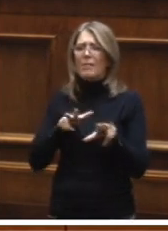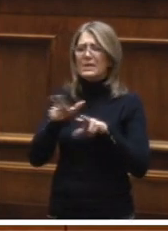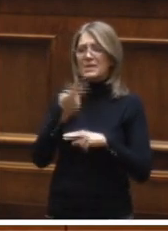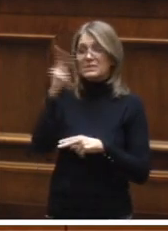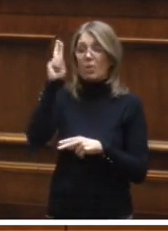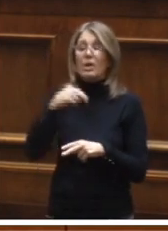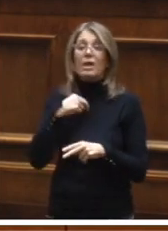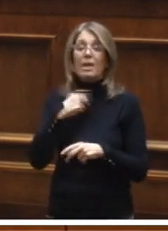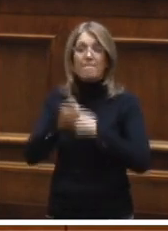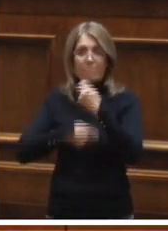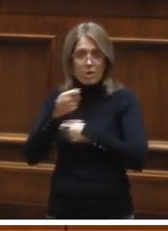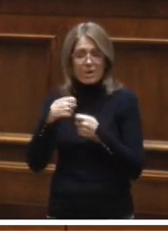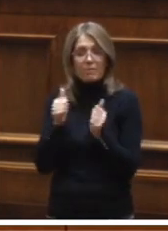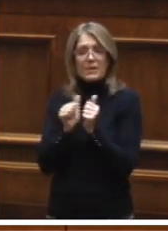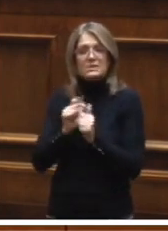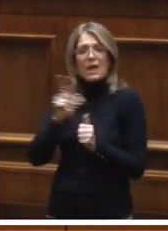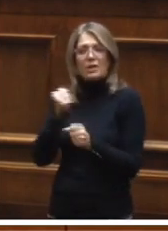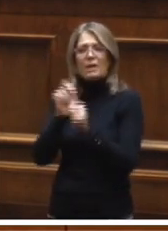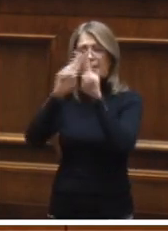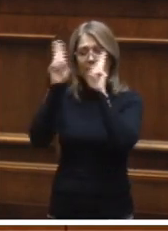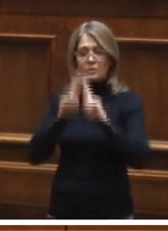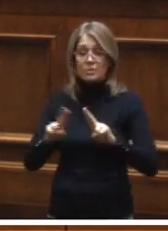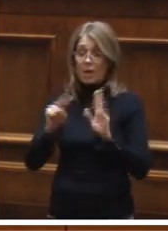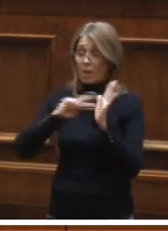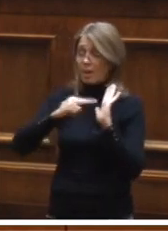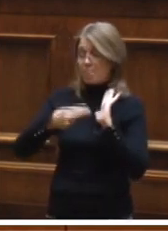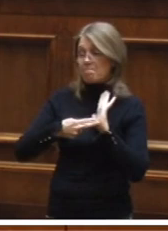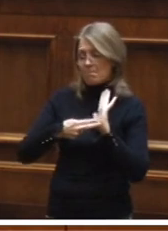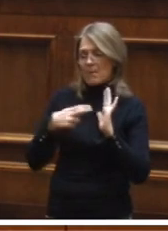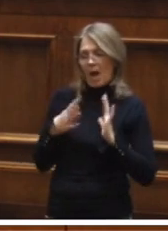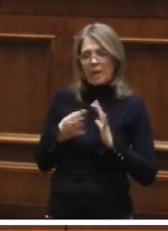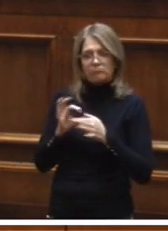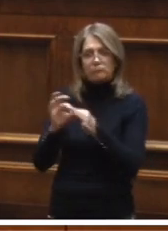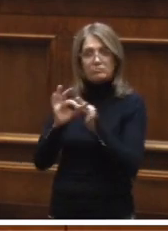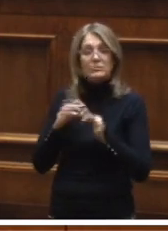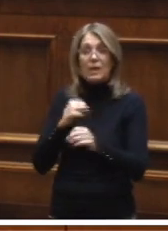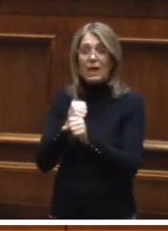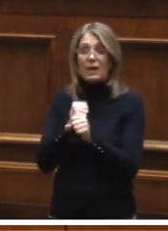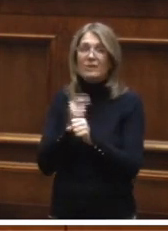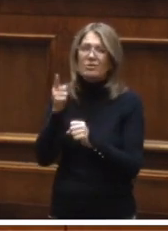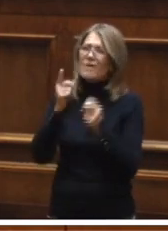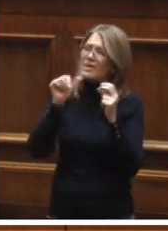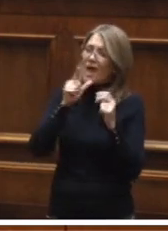radili i na međunarodnom planu. To je preka potreba i